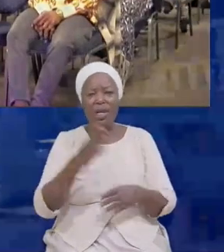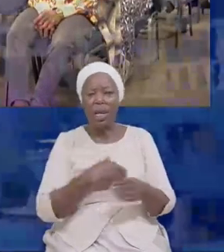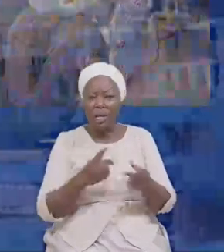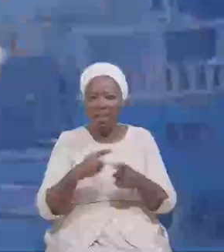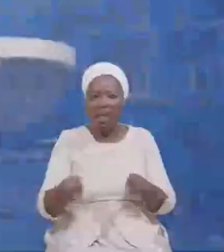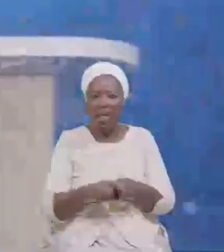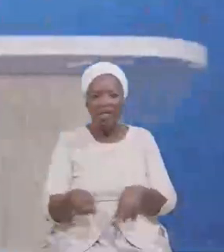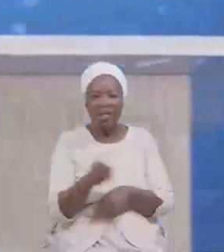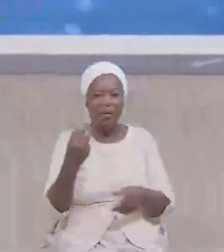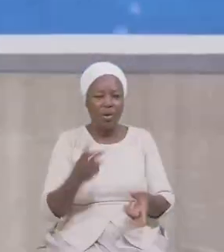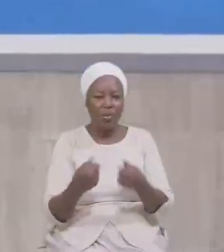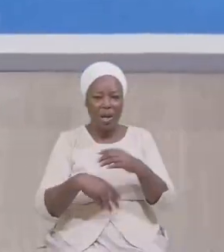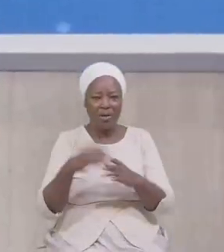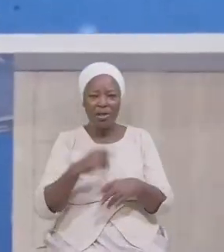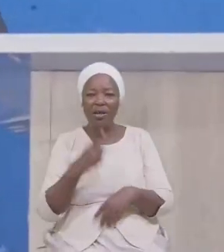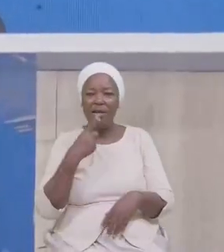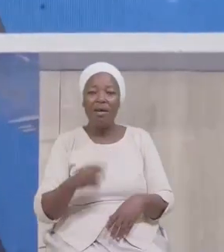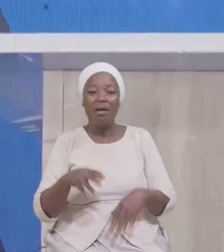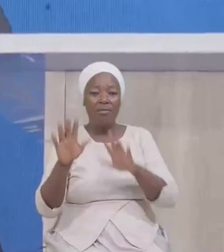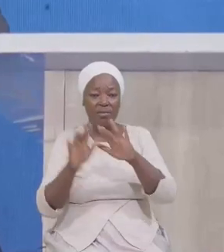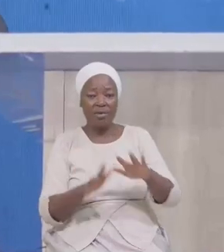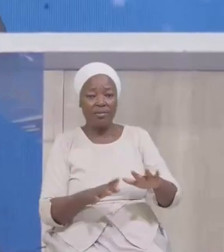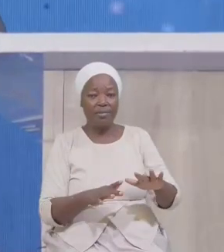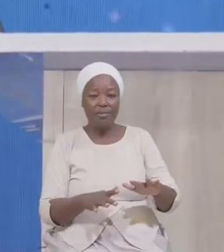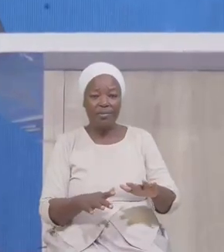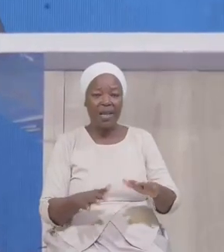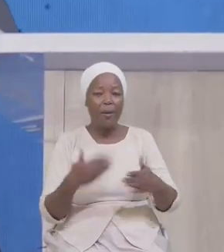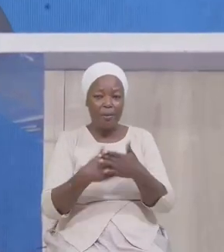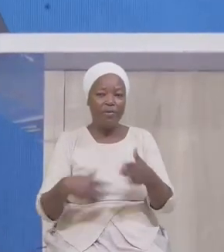sortaient, il y avait la mer rouge devant eux.